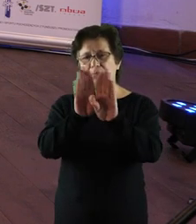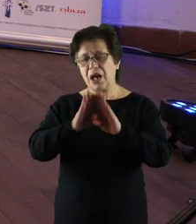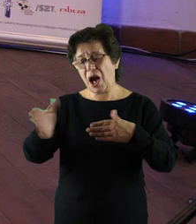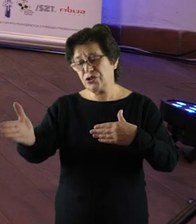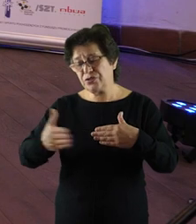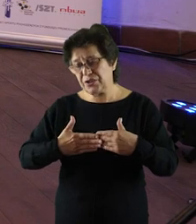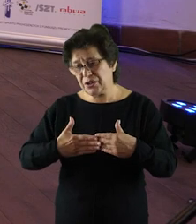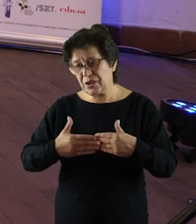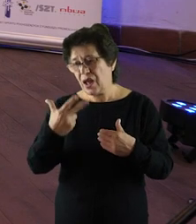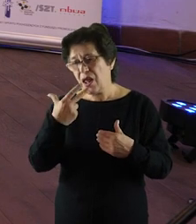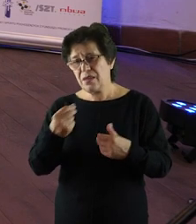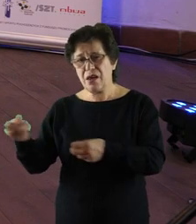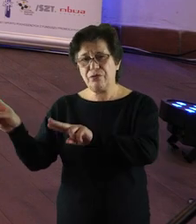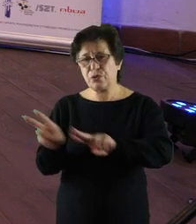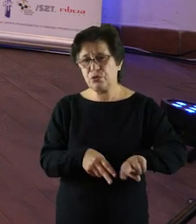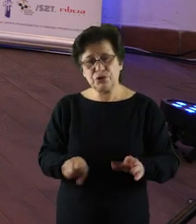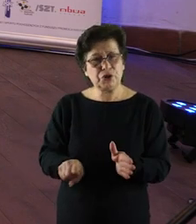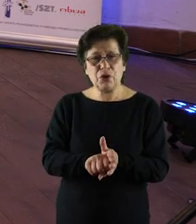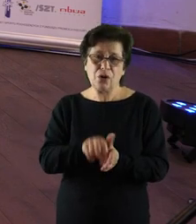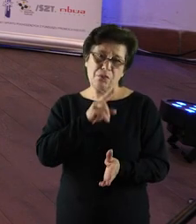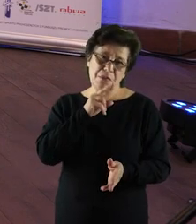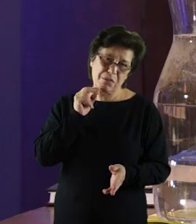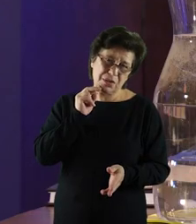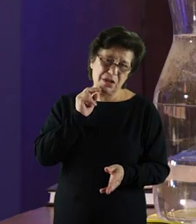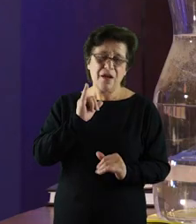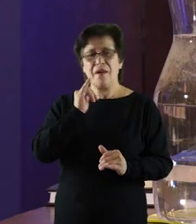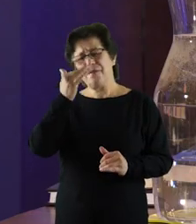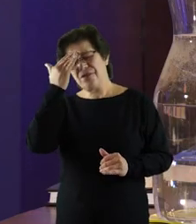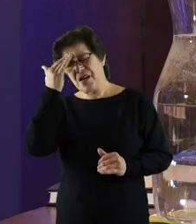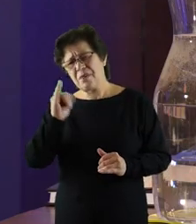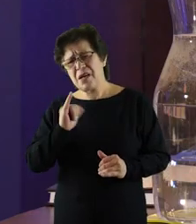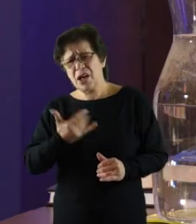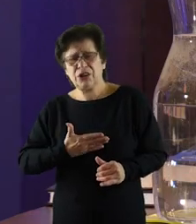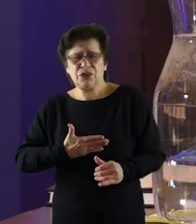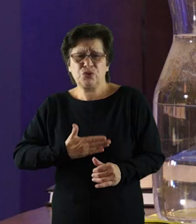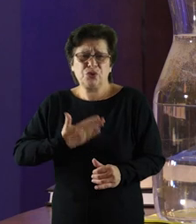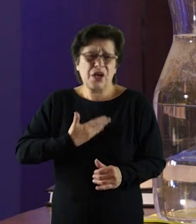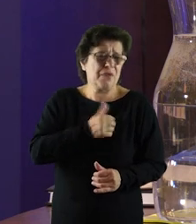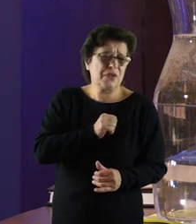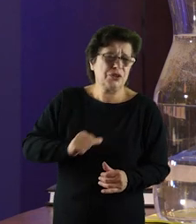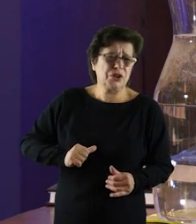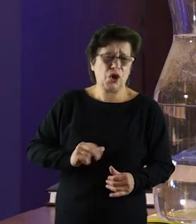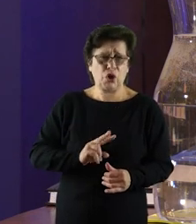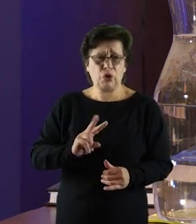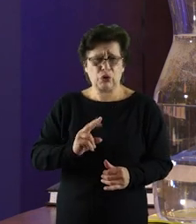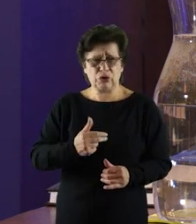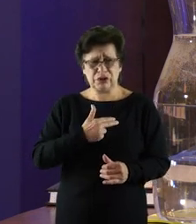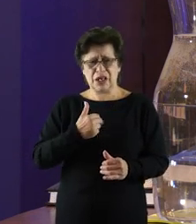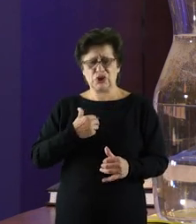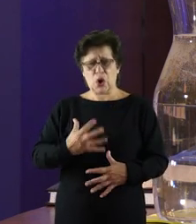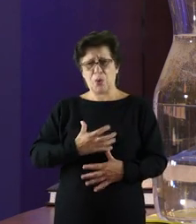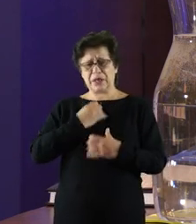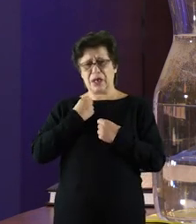mamy. Do was tak, ale do mamy może niekoniecznie. Wiem, jak się czujemy, kiedy ktoś nas obrazi i